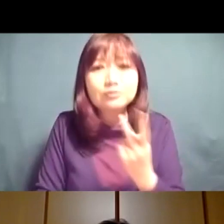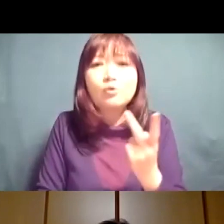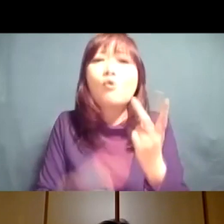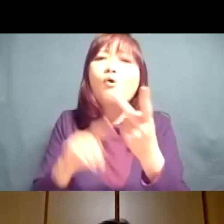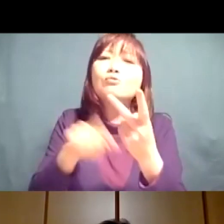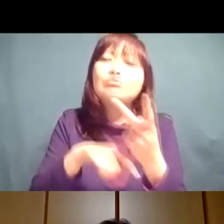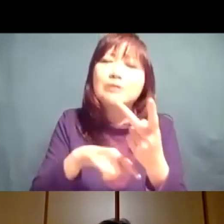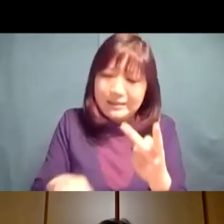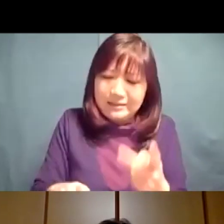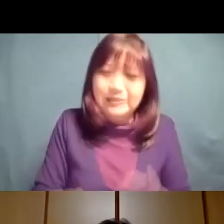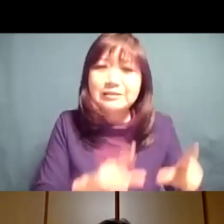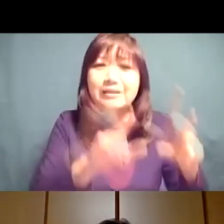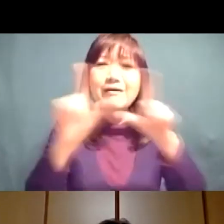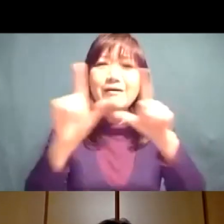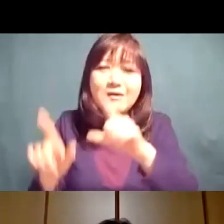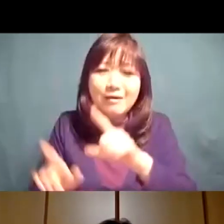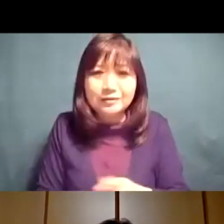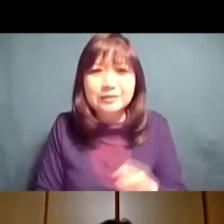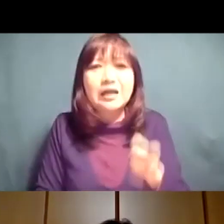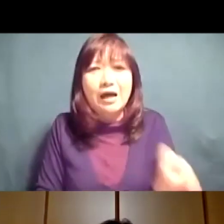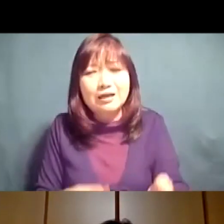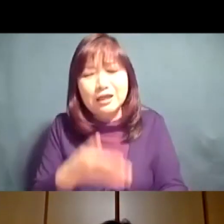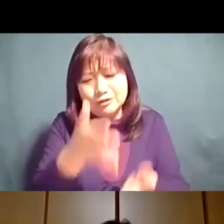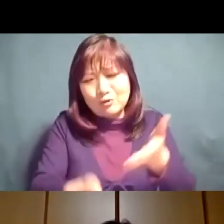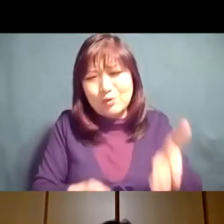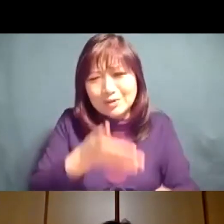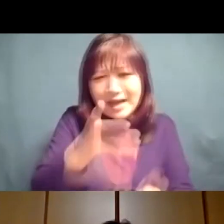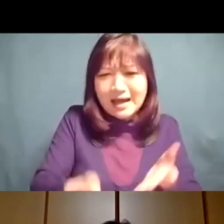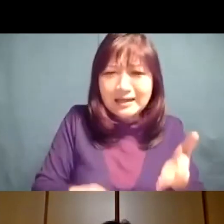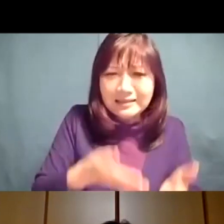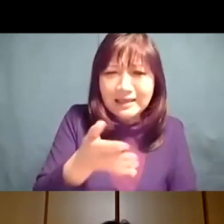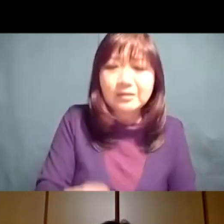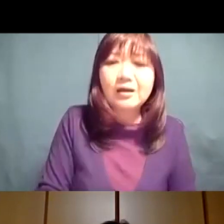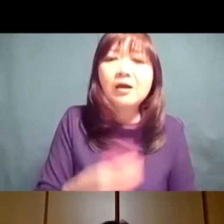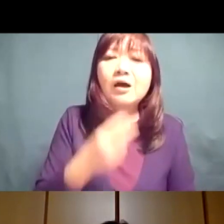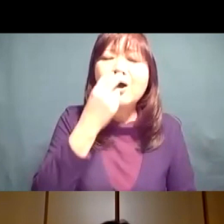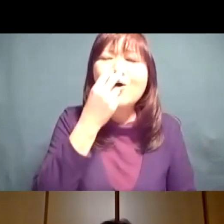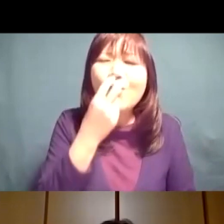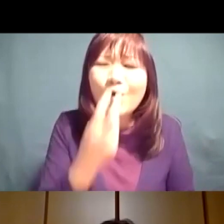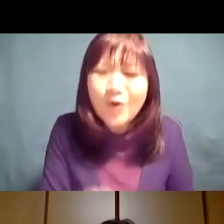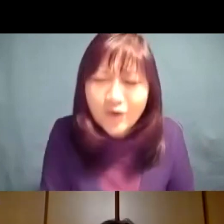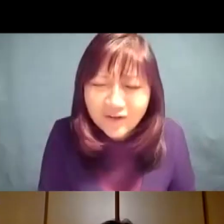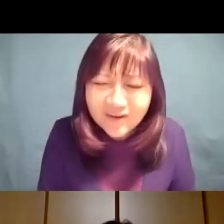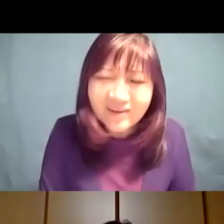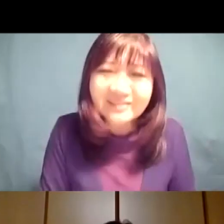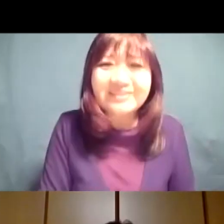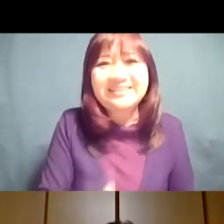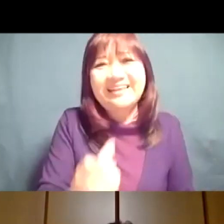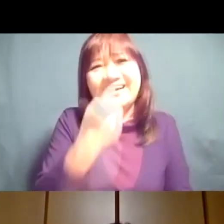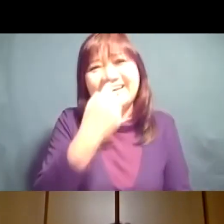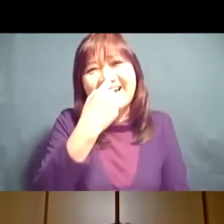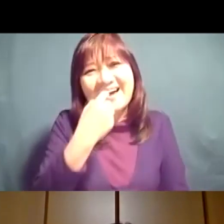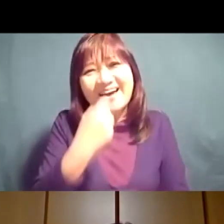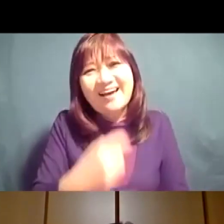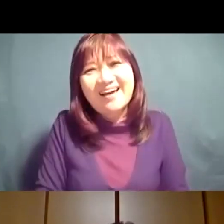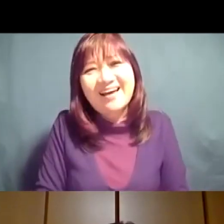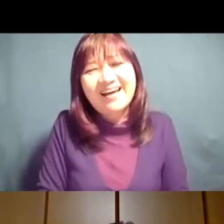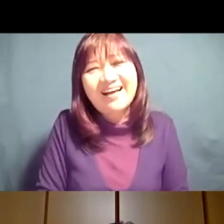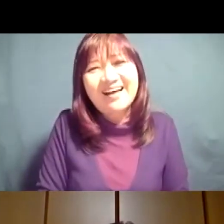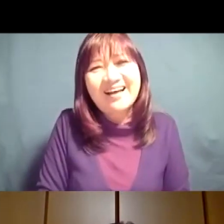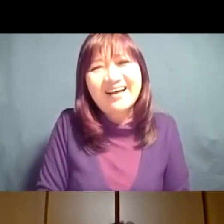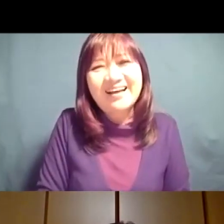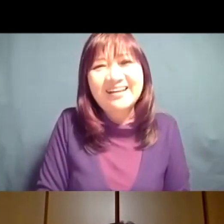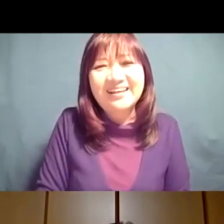ち、母一人、子一人で育ててきて、やっとという話。